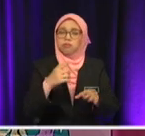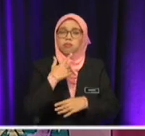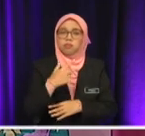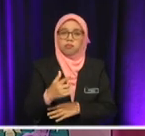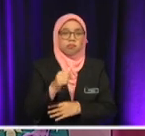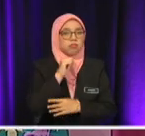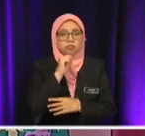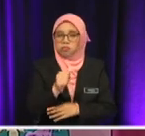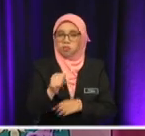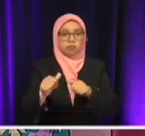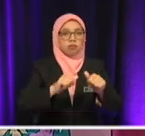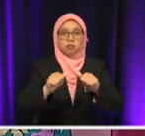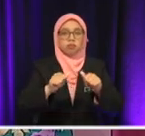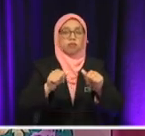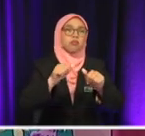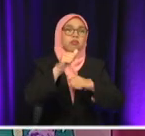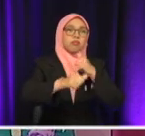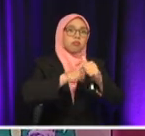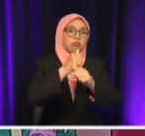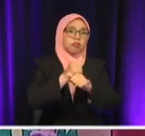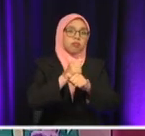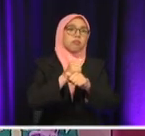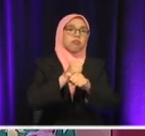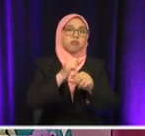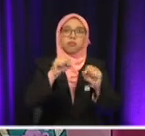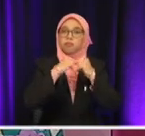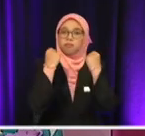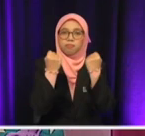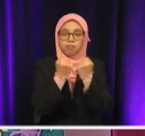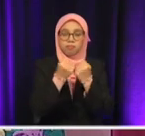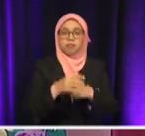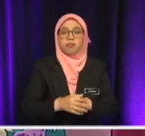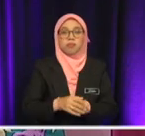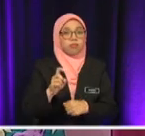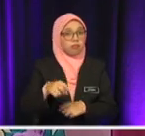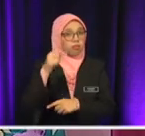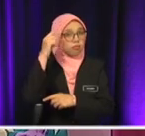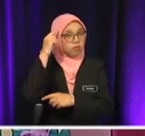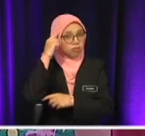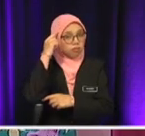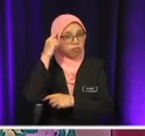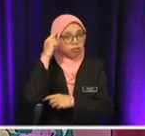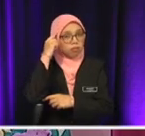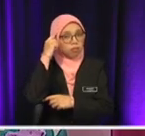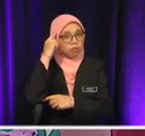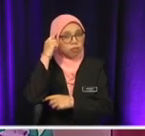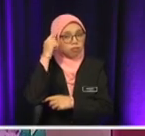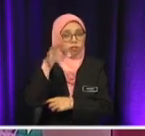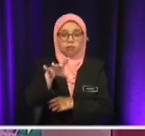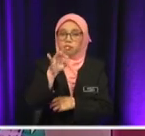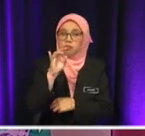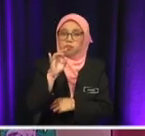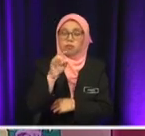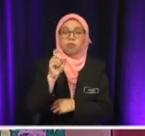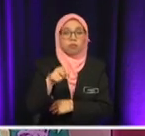ini ialah aktiviti untuk alam bahan. Okey, perlu bijak memilih. Okey, perlu faham dan kamu akan boleh